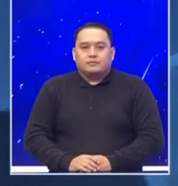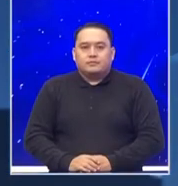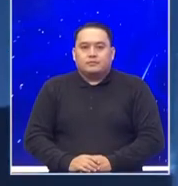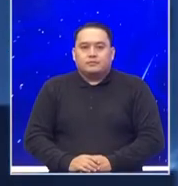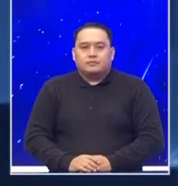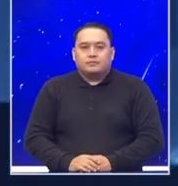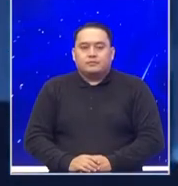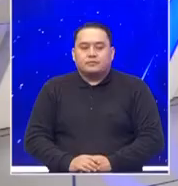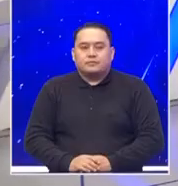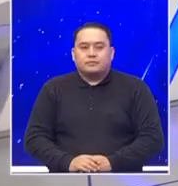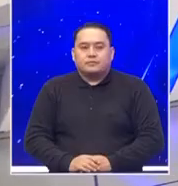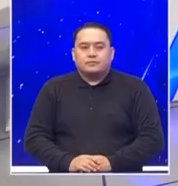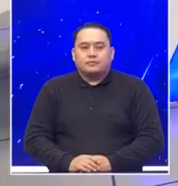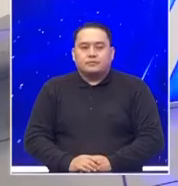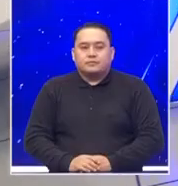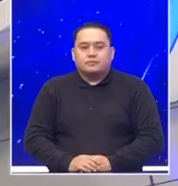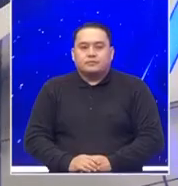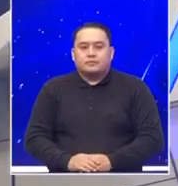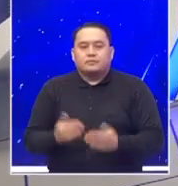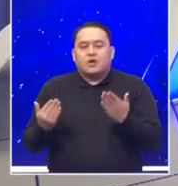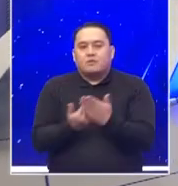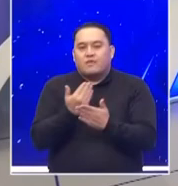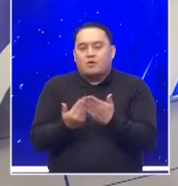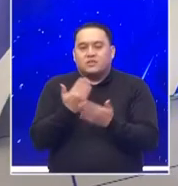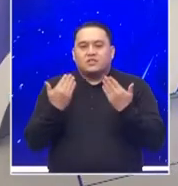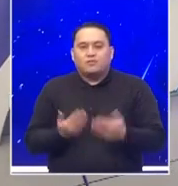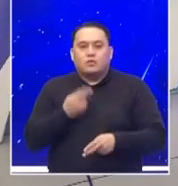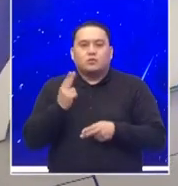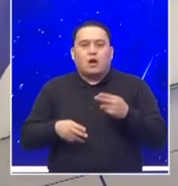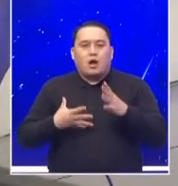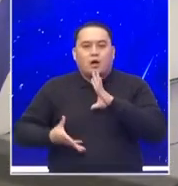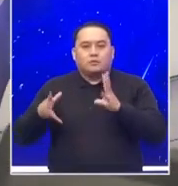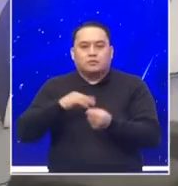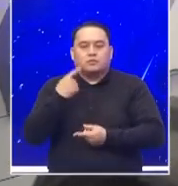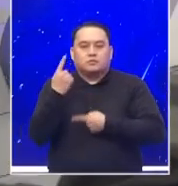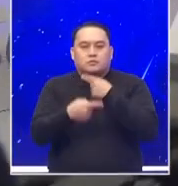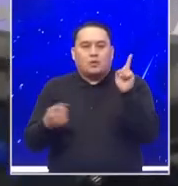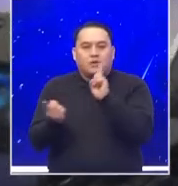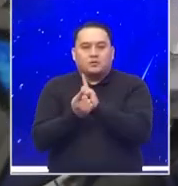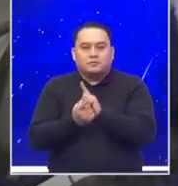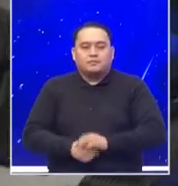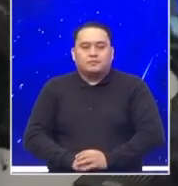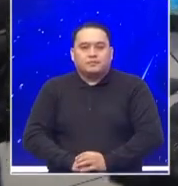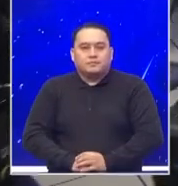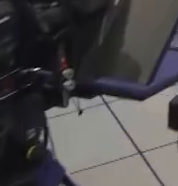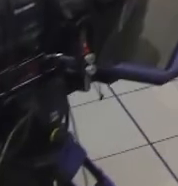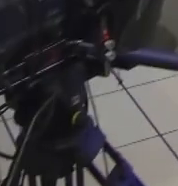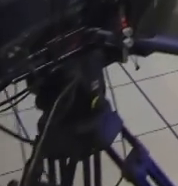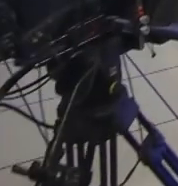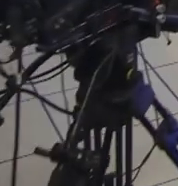усов это были все новости к этому часу благодарю за внимание до свидания